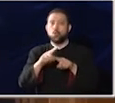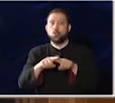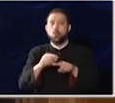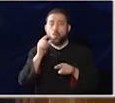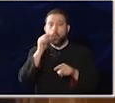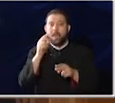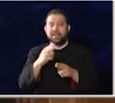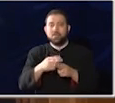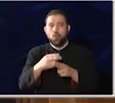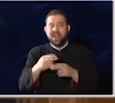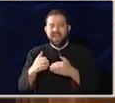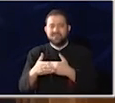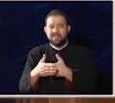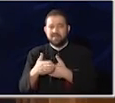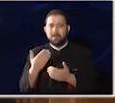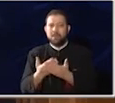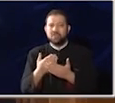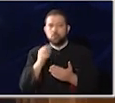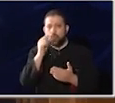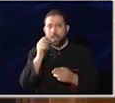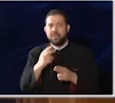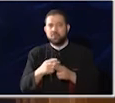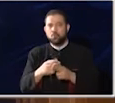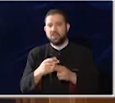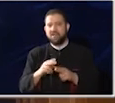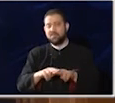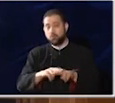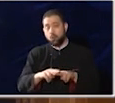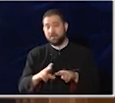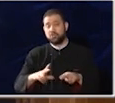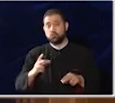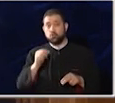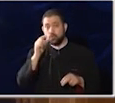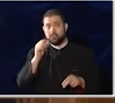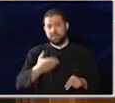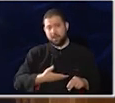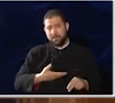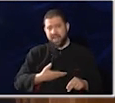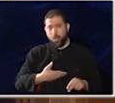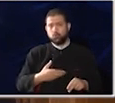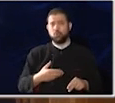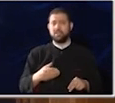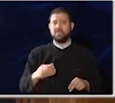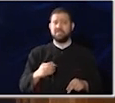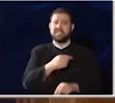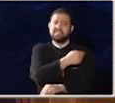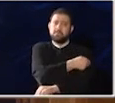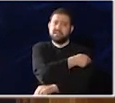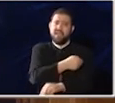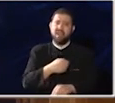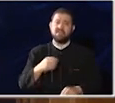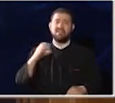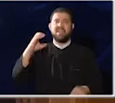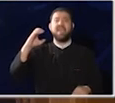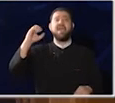apropiere de lucru cu bolnavul, de apropiere față de bolnav. Așa cum există preoți de caritate sau preotul